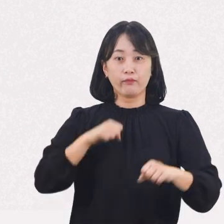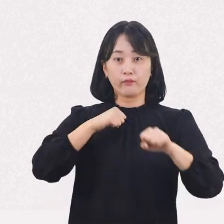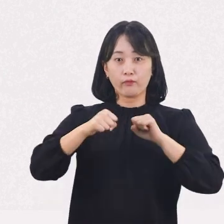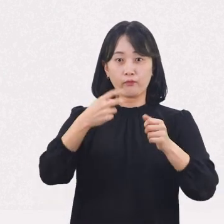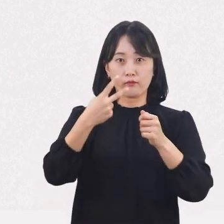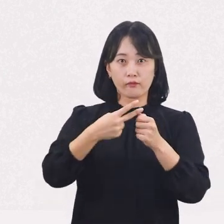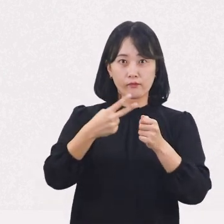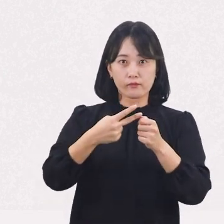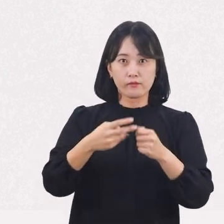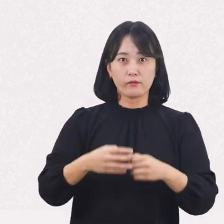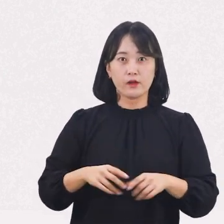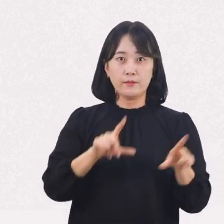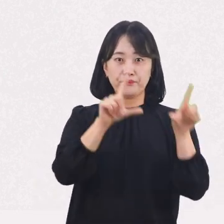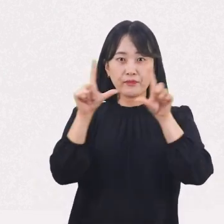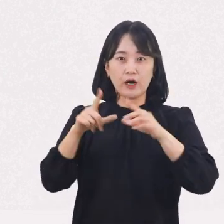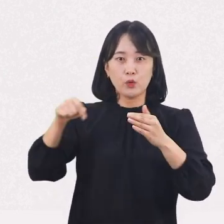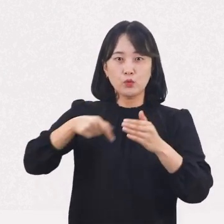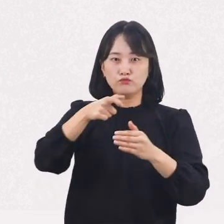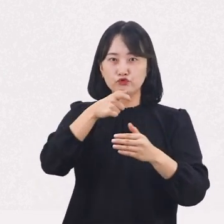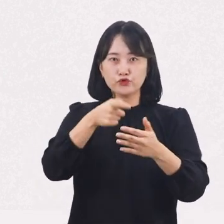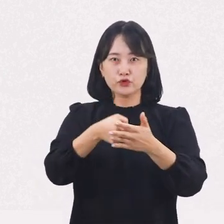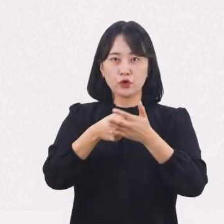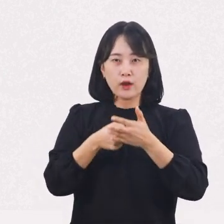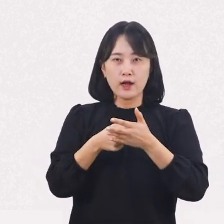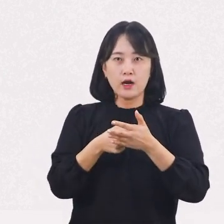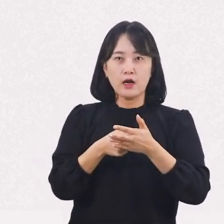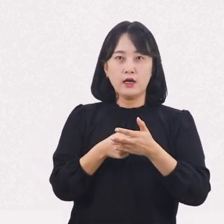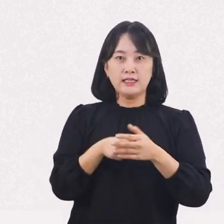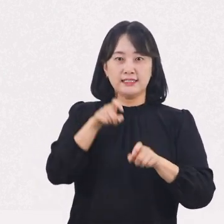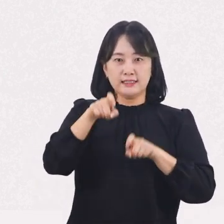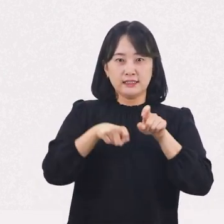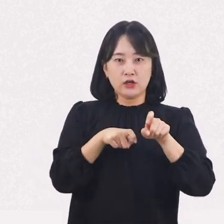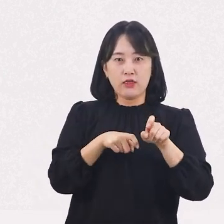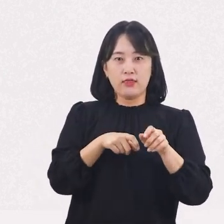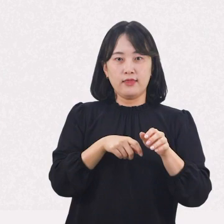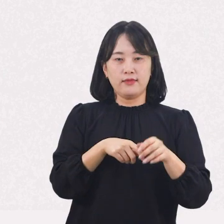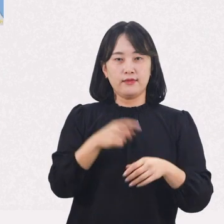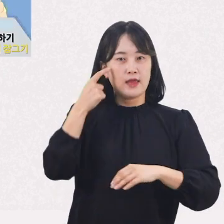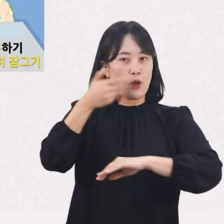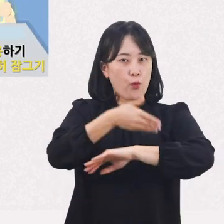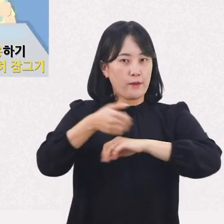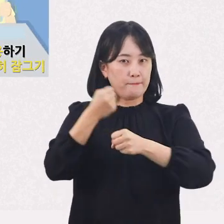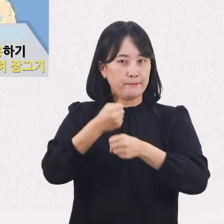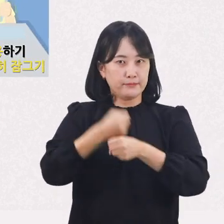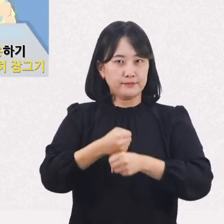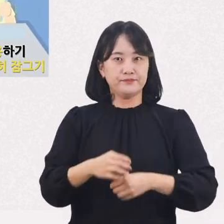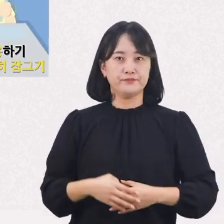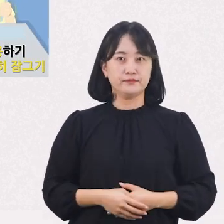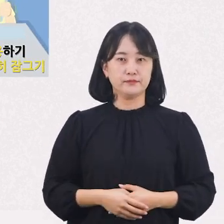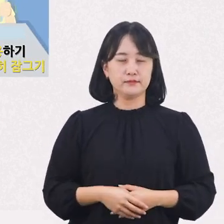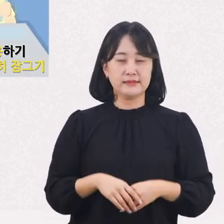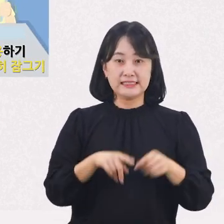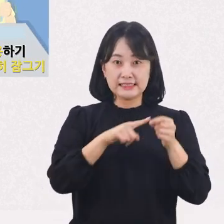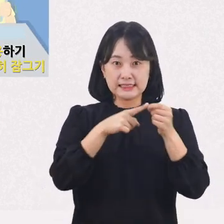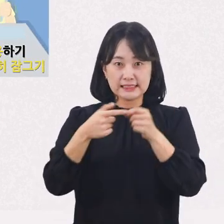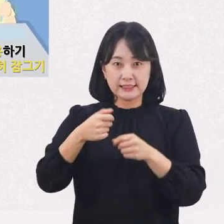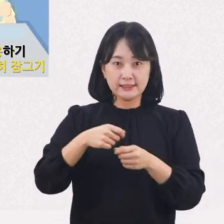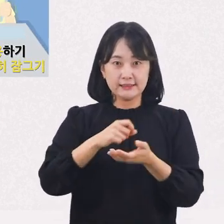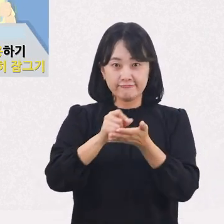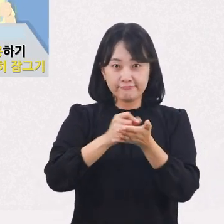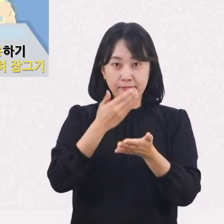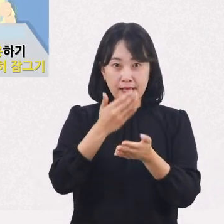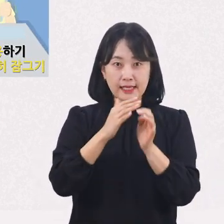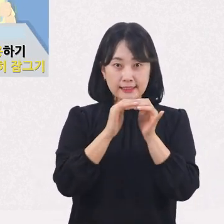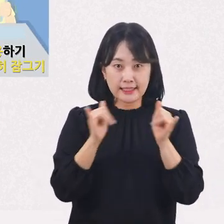활동 2에서는 생활솜 물 절약 실천 목록 만들기 활동을 하였습니다. 글을 쓸 수 있는 장애 학생은 그림